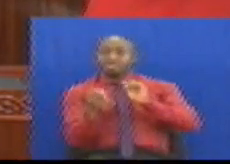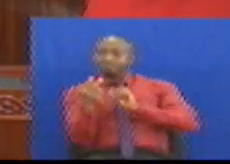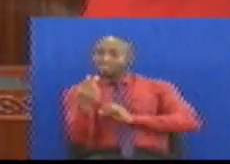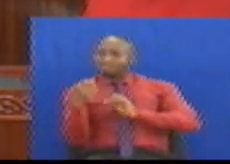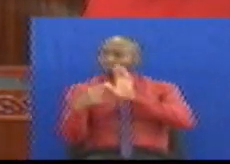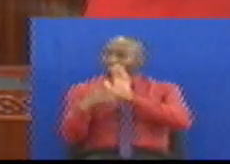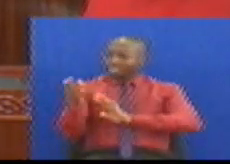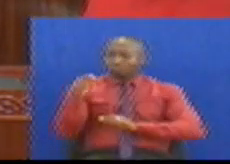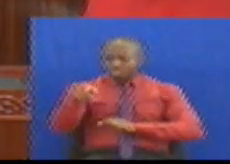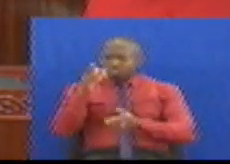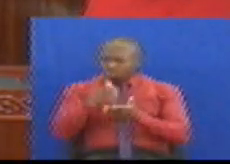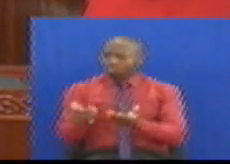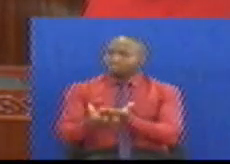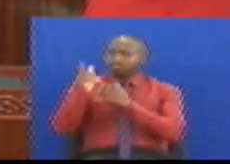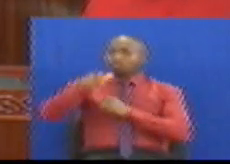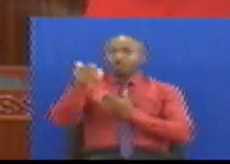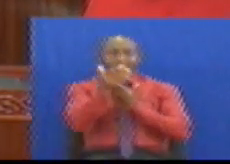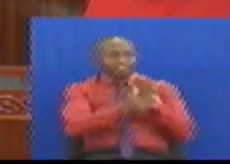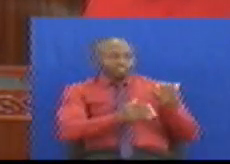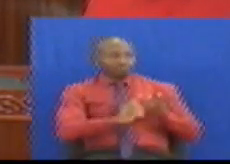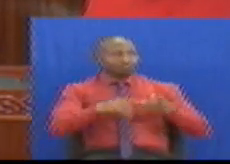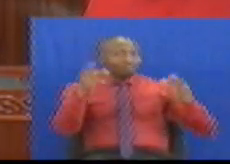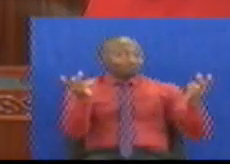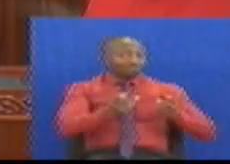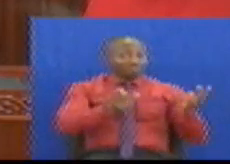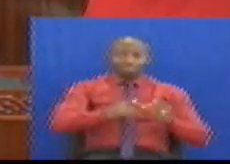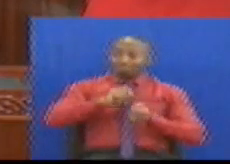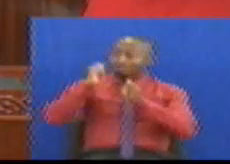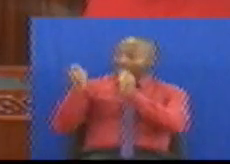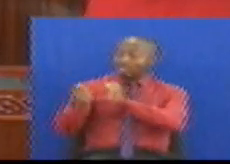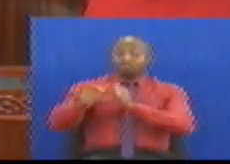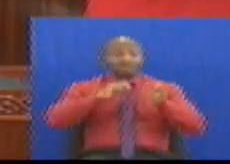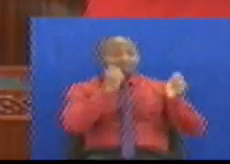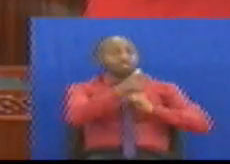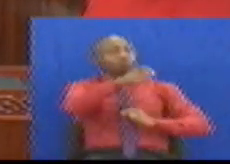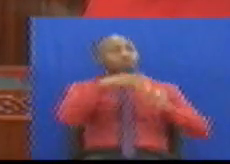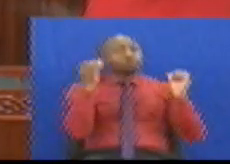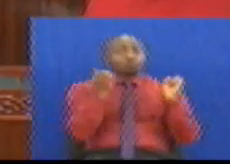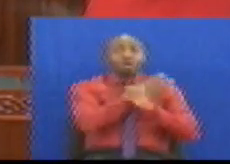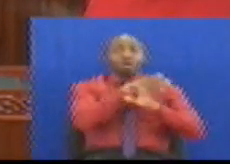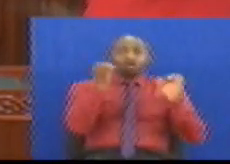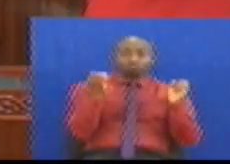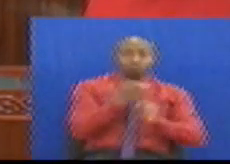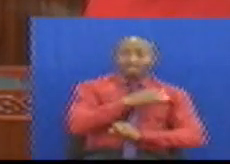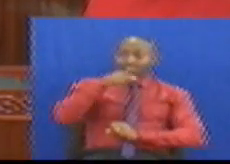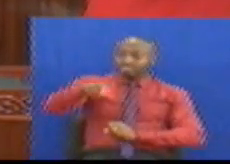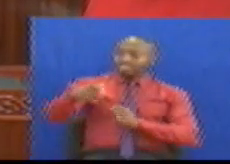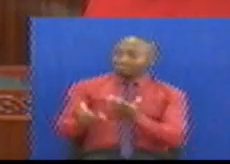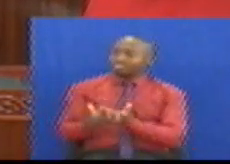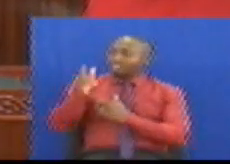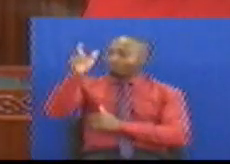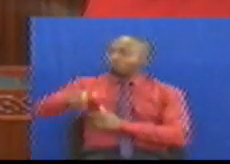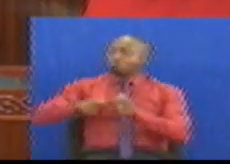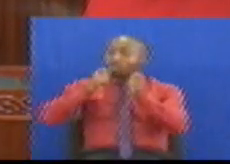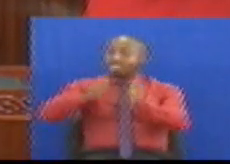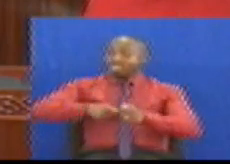kuwasaidia wananchi. Lakini pia tukiangalia haya mabadiliko yanayolalamikiwa ndio leo tusaidia mpaka mkulima anayesafirisha mazao